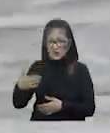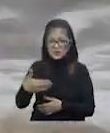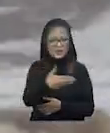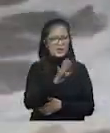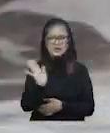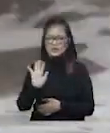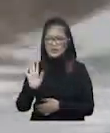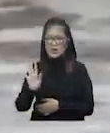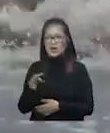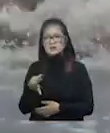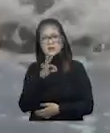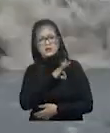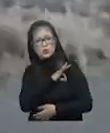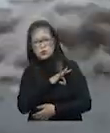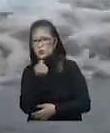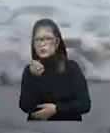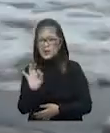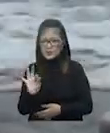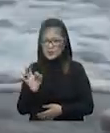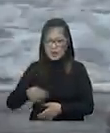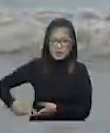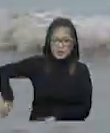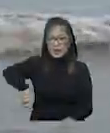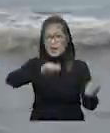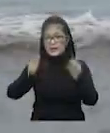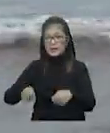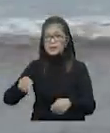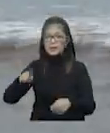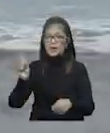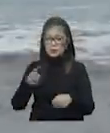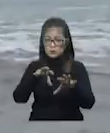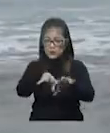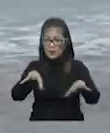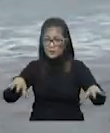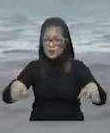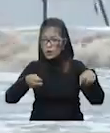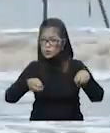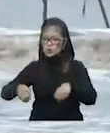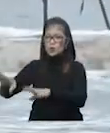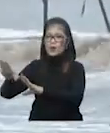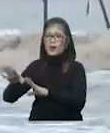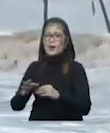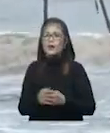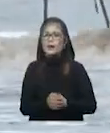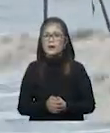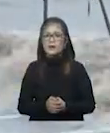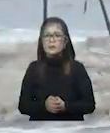demi bertahan hidup, para nelayan terpaksa menggadaikan barang berharga. Tim kontributor iNews melaporkan.